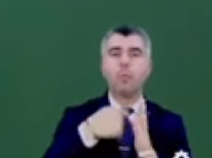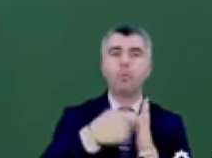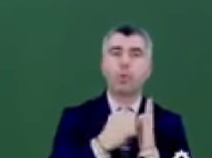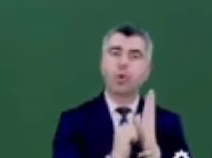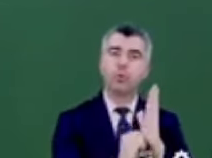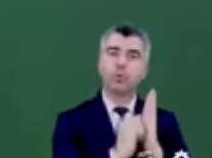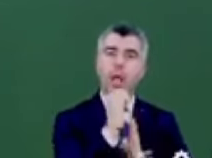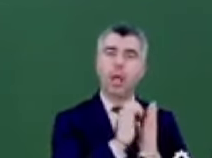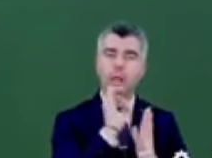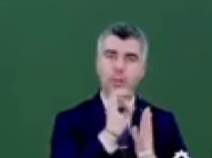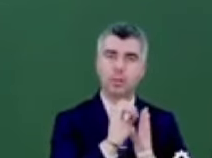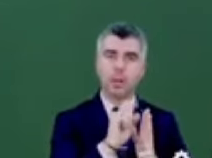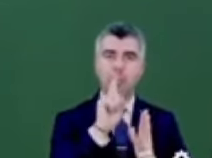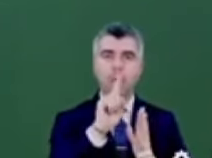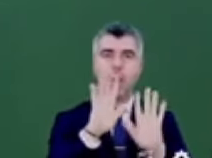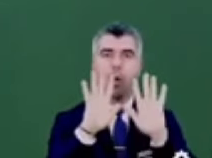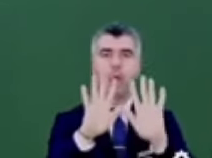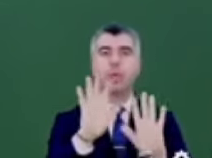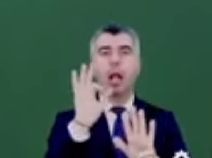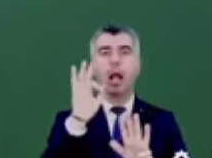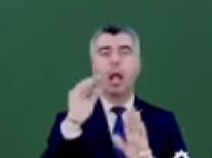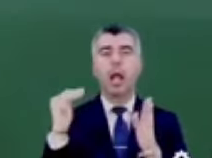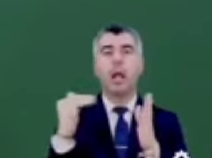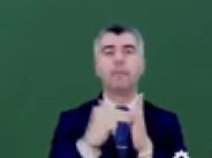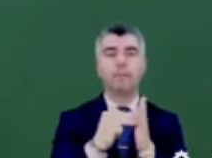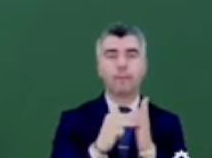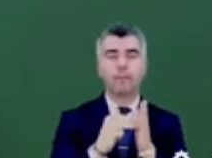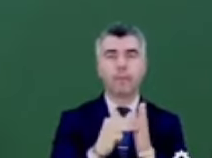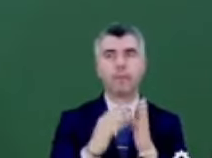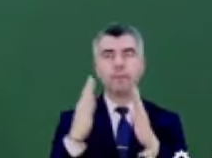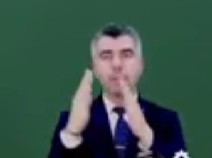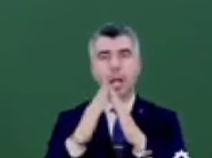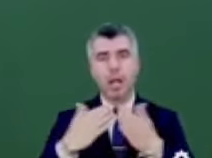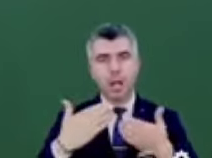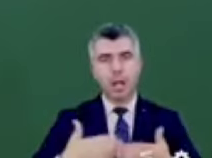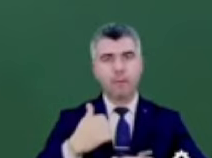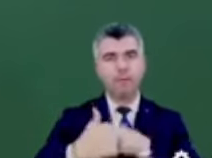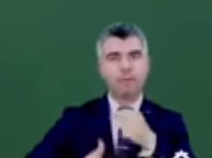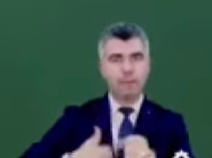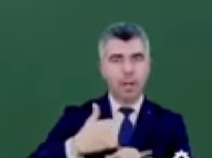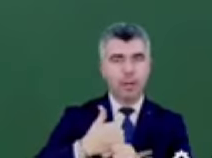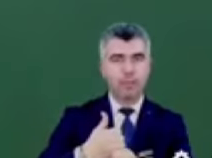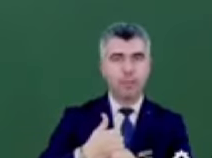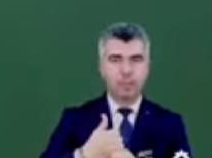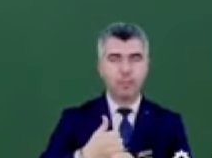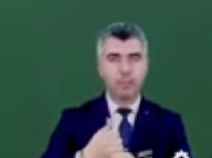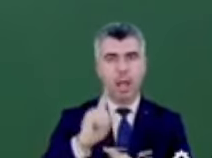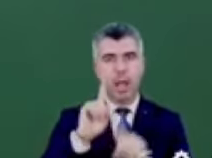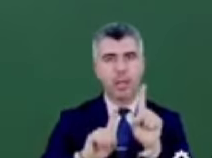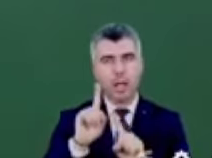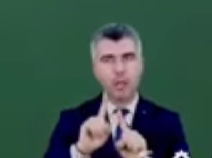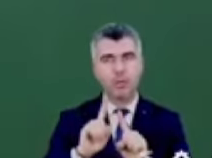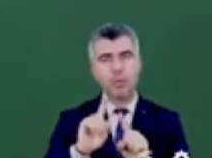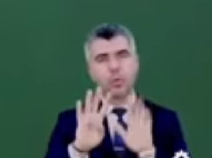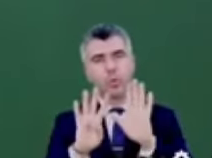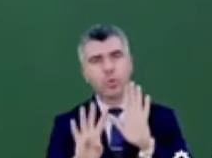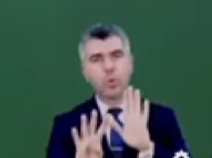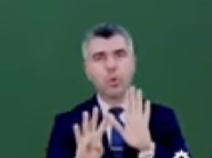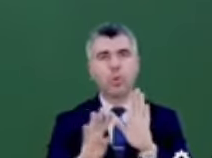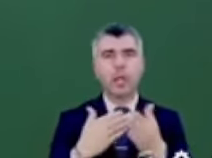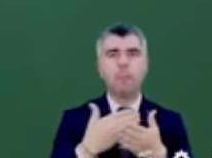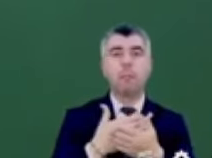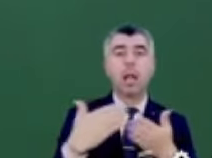كتكلم على 110 ال سكن فيراس من هذ السنه هذه واحد 10 المليار 9.5 تقريبا 10 المليار ديال